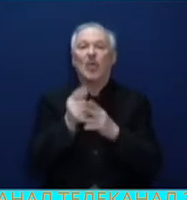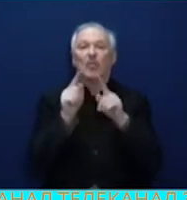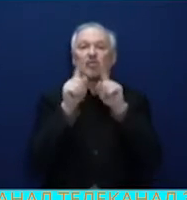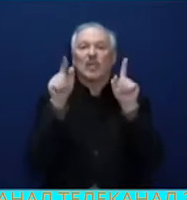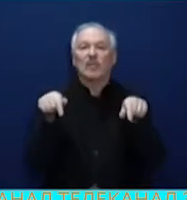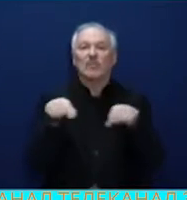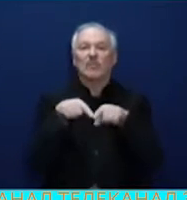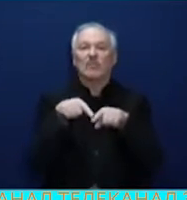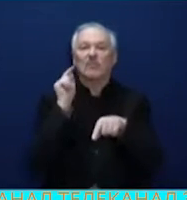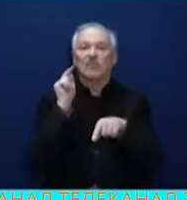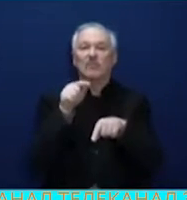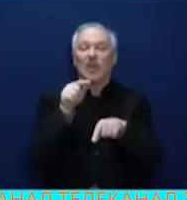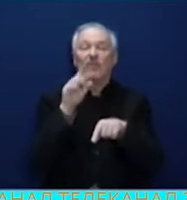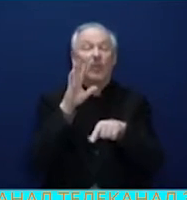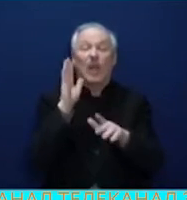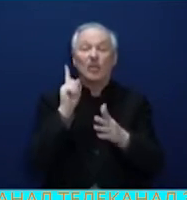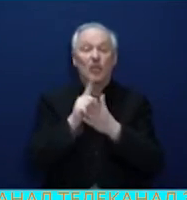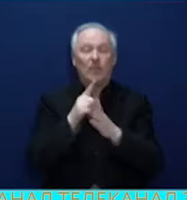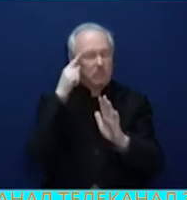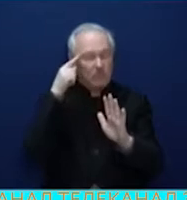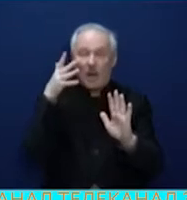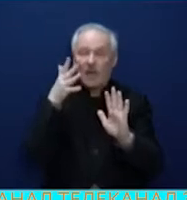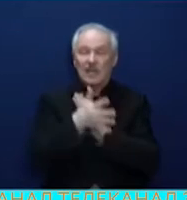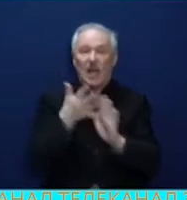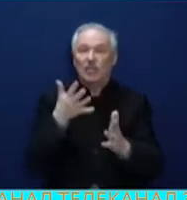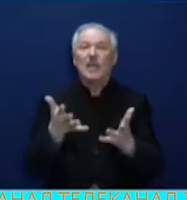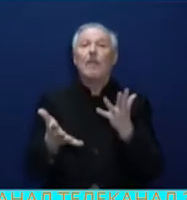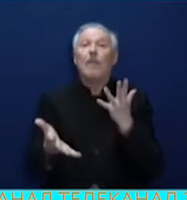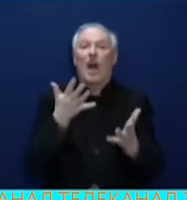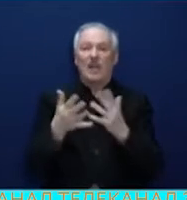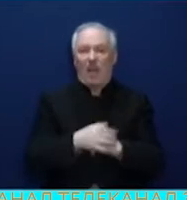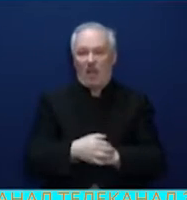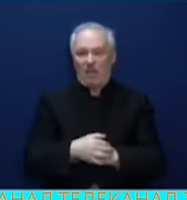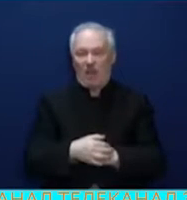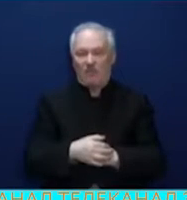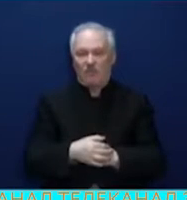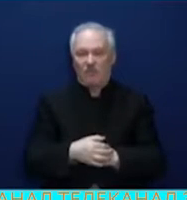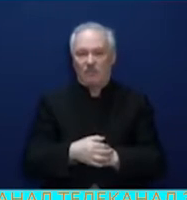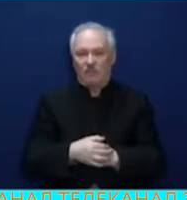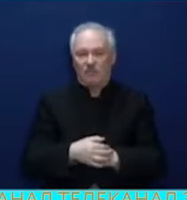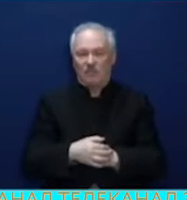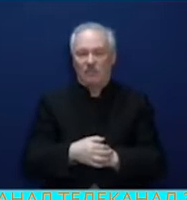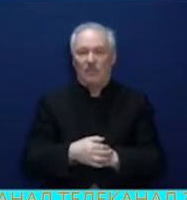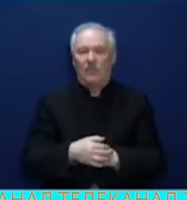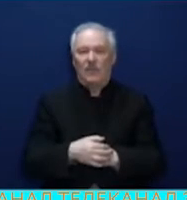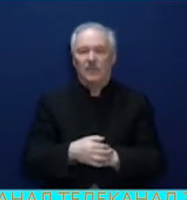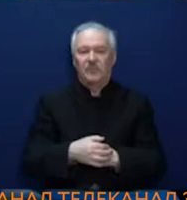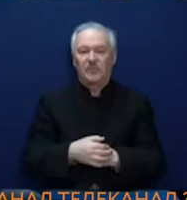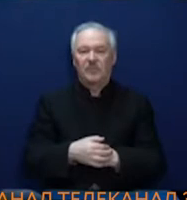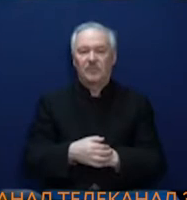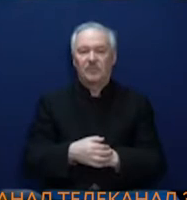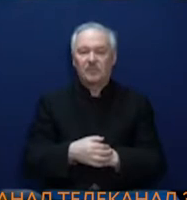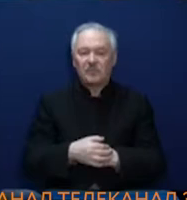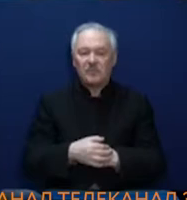В платежке должно быть все прозрачно, все понятно. Вы знаете, что мы ведем такую, спасибо правоохранительному